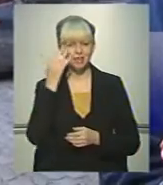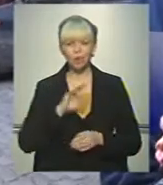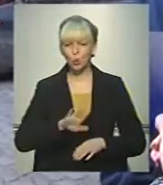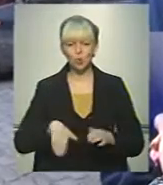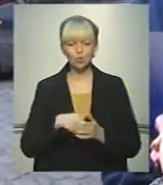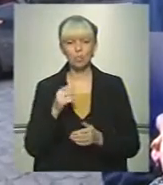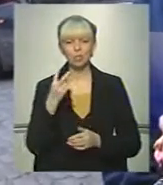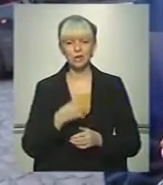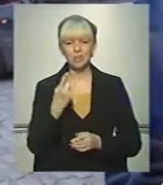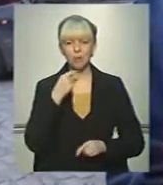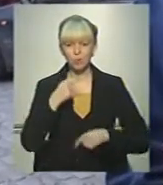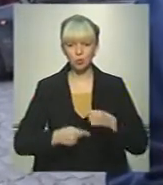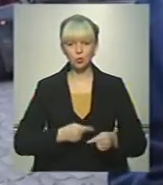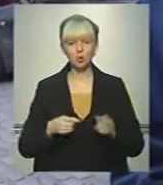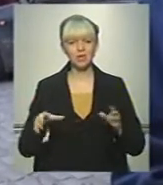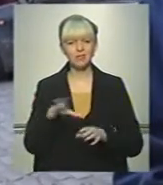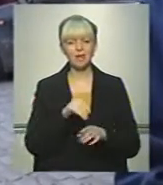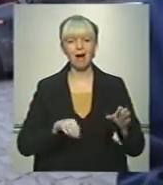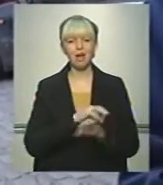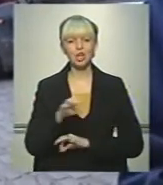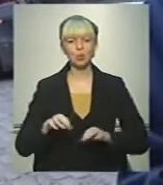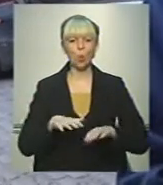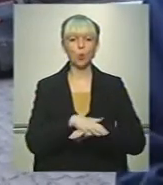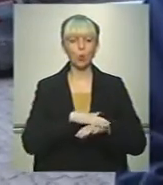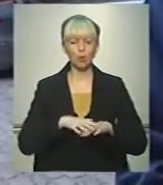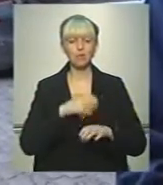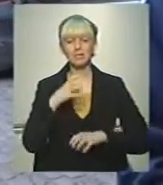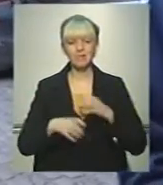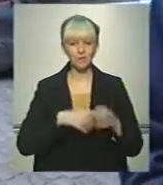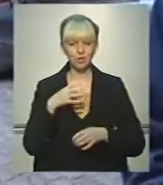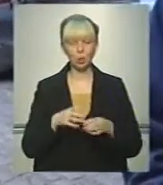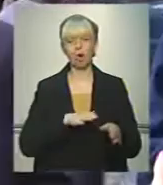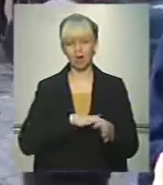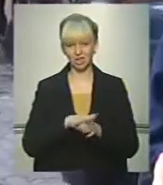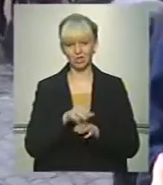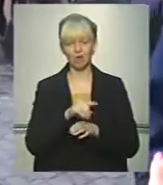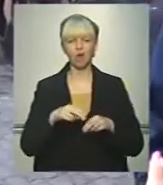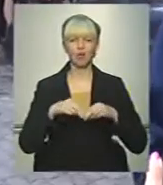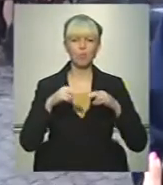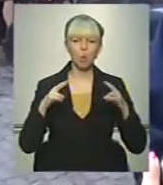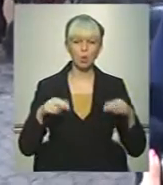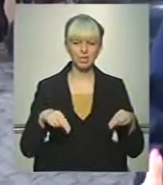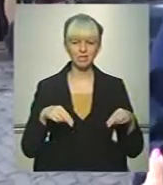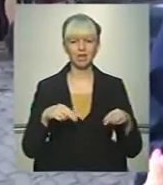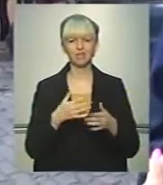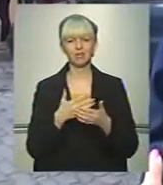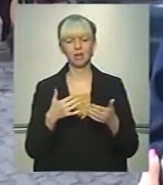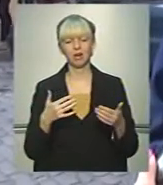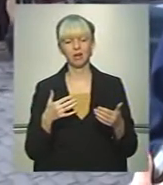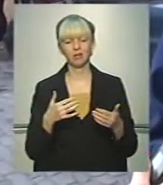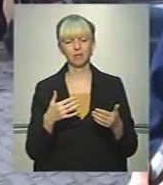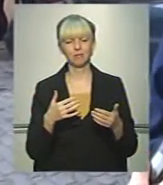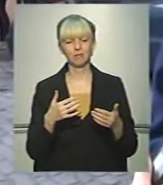і в 21 столітті вся архітектурна громадська світу реалізують їх. Мости, підвішені міста,